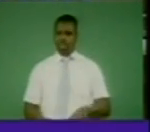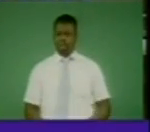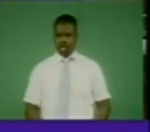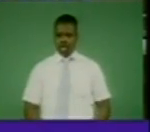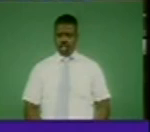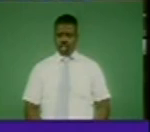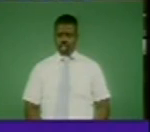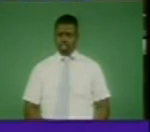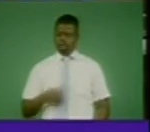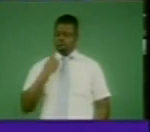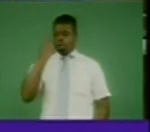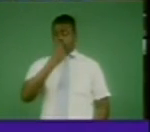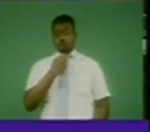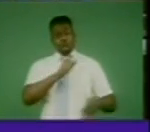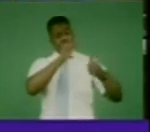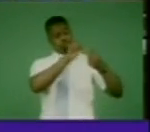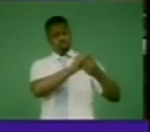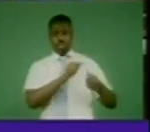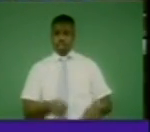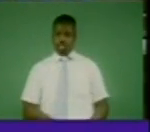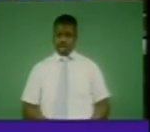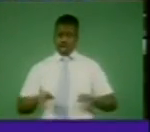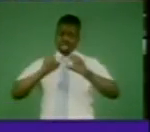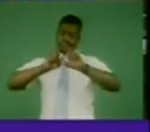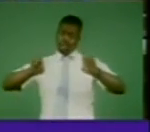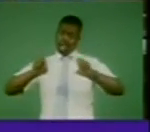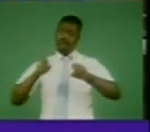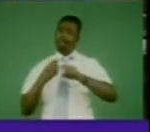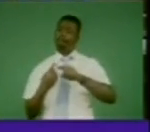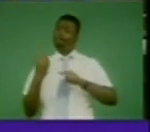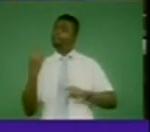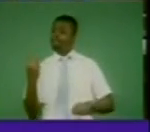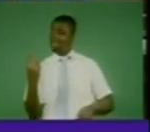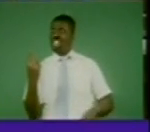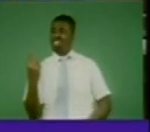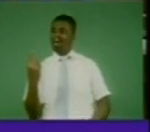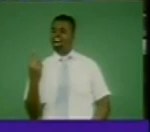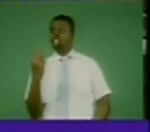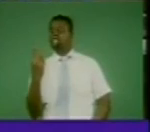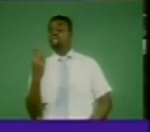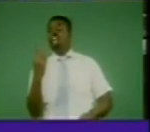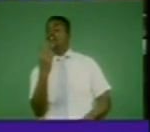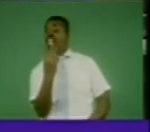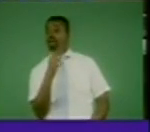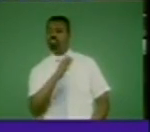Mwenyekiti, sura ya 10 ilikuwa ina ibara 124 hadi 157.